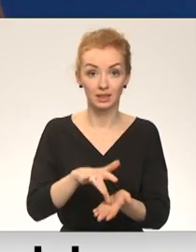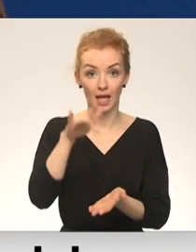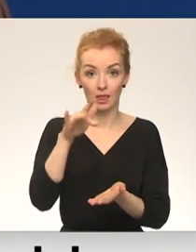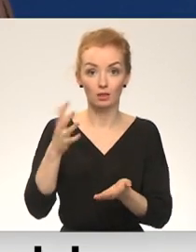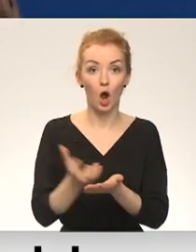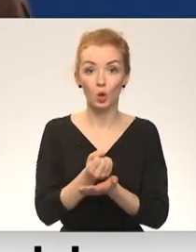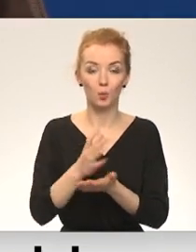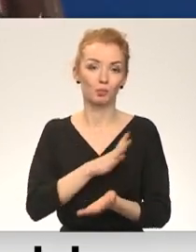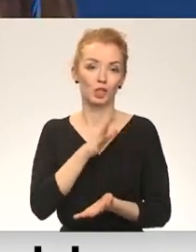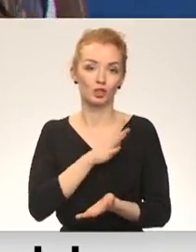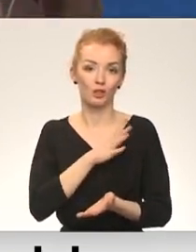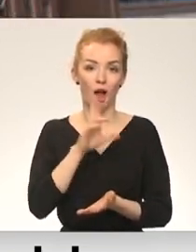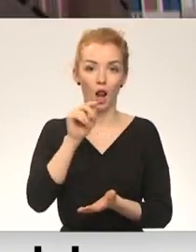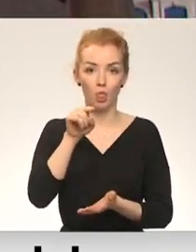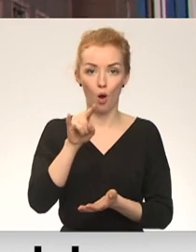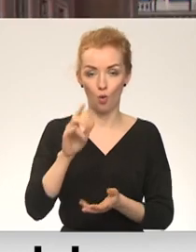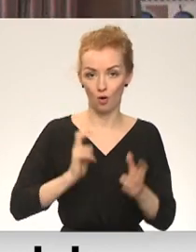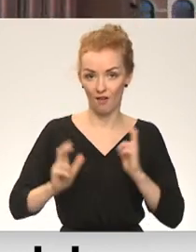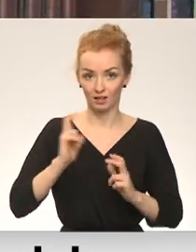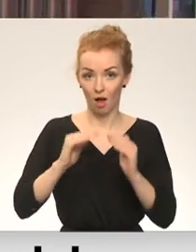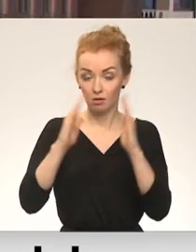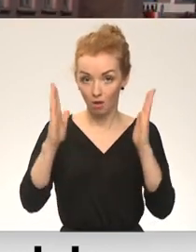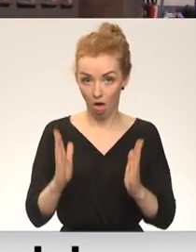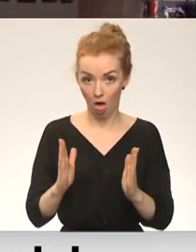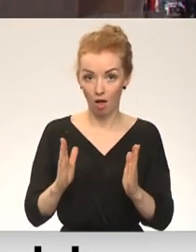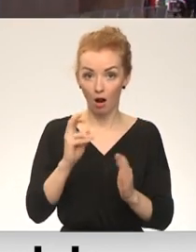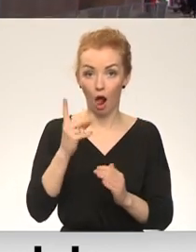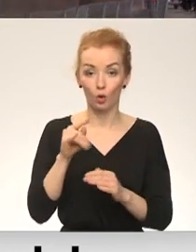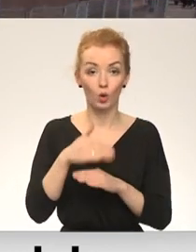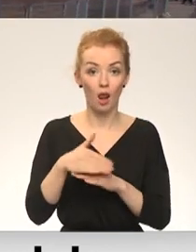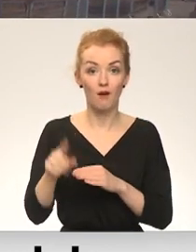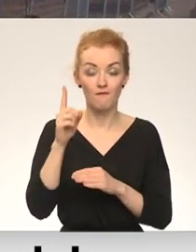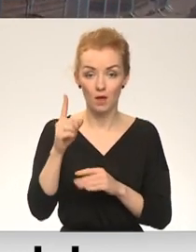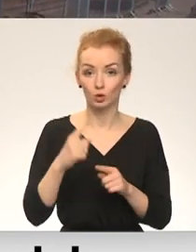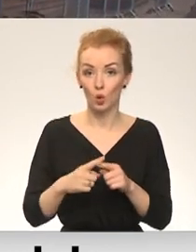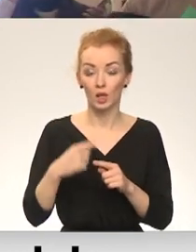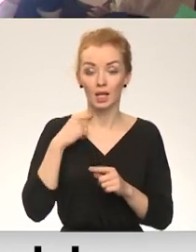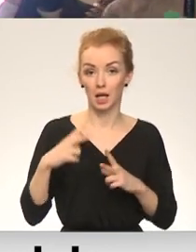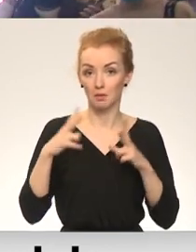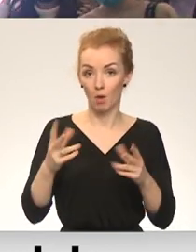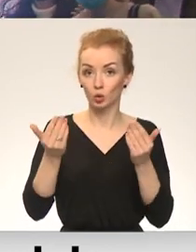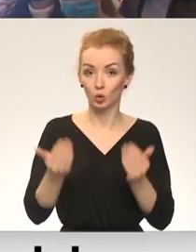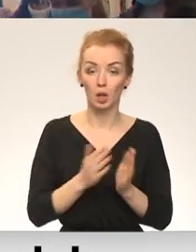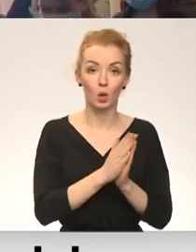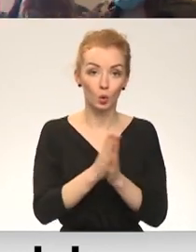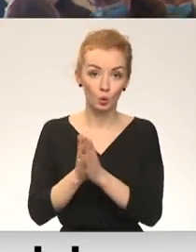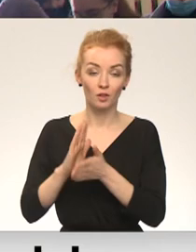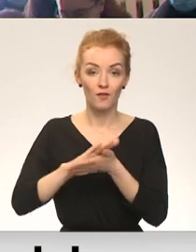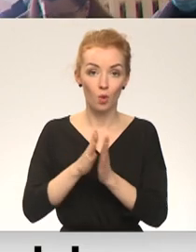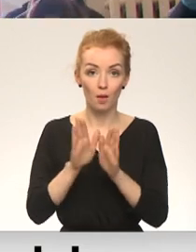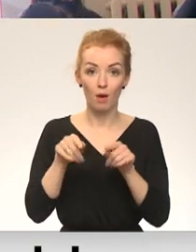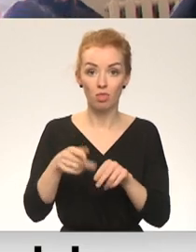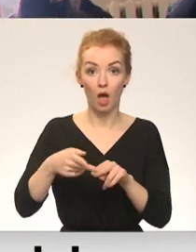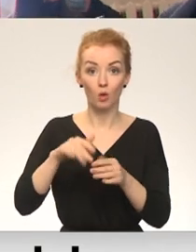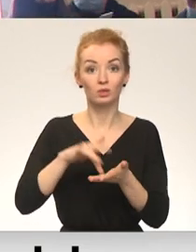atrodas bijušajā Rīgas Tehniskās universitātes ēkā Kaļķielā 1. Rīgas mērs šodien aicināja vienoties par šādu centru